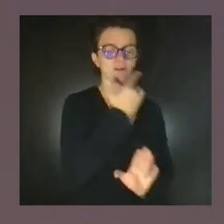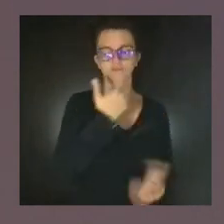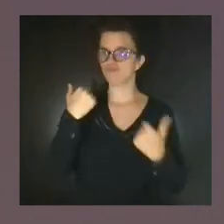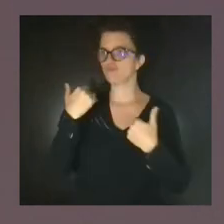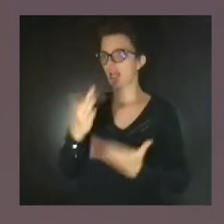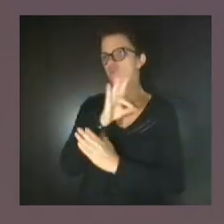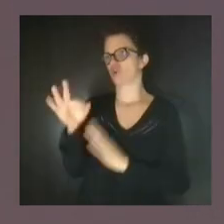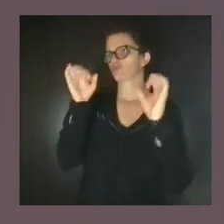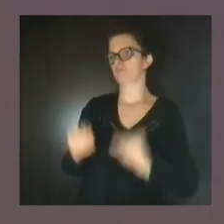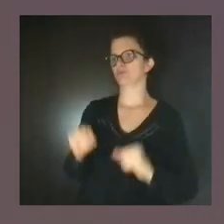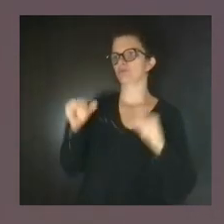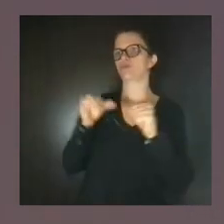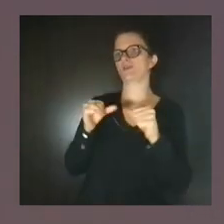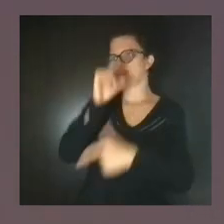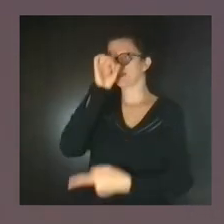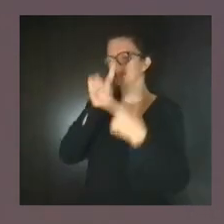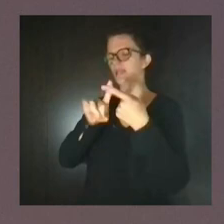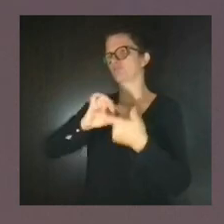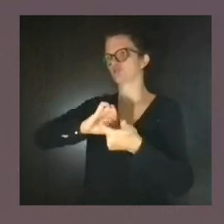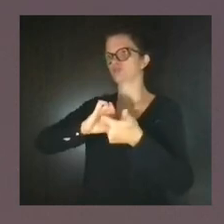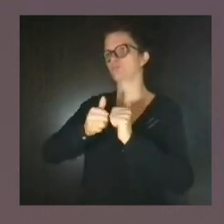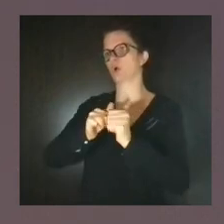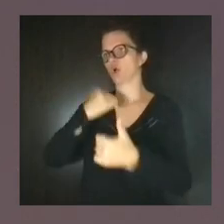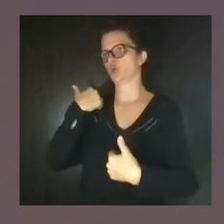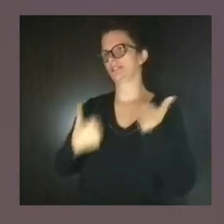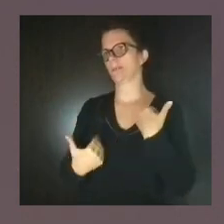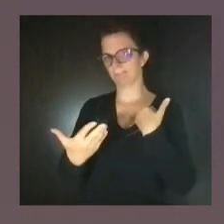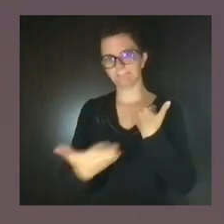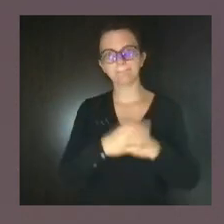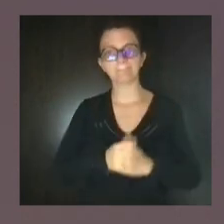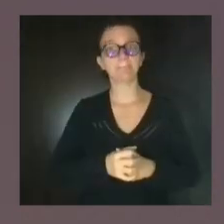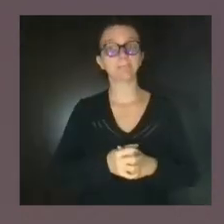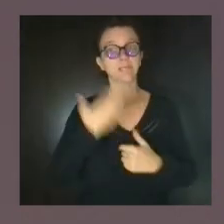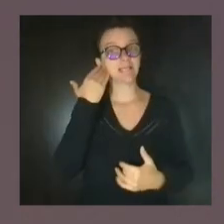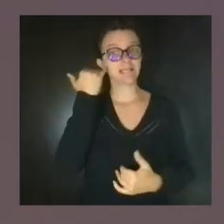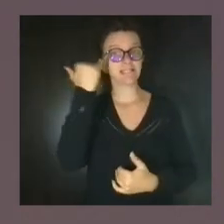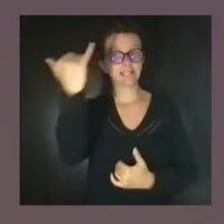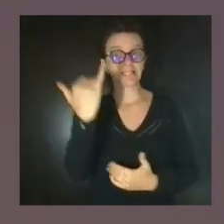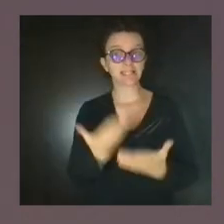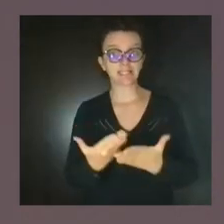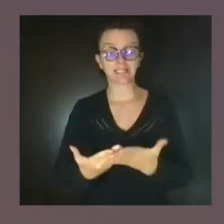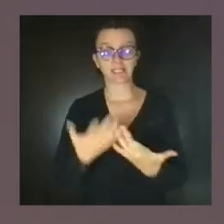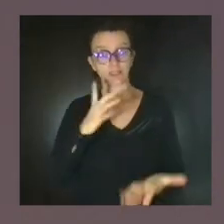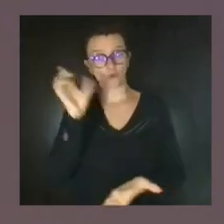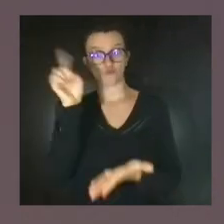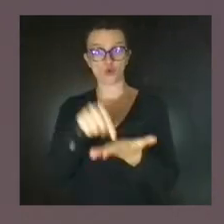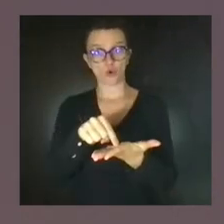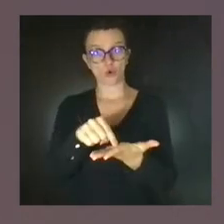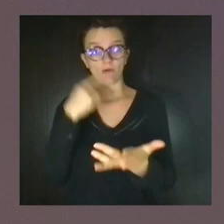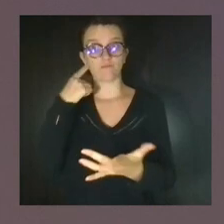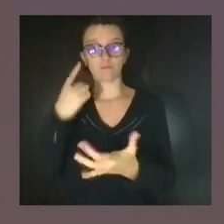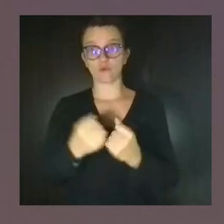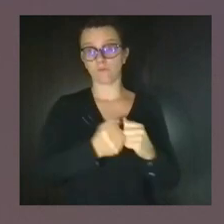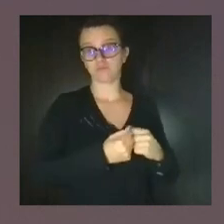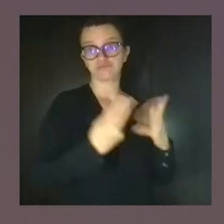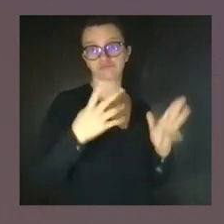est capable de faire en termes de France de sport et handicap. Et l'idée, c'est d'avoir un endroit où un nombre incroyable de personnes